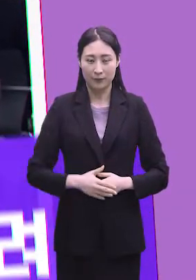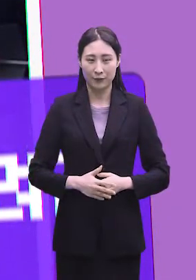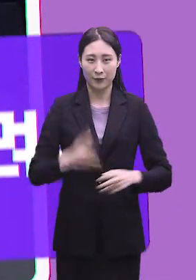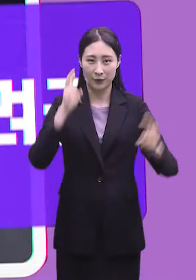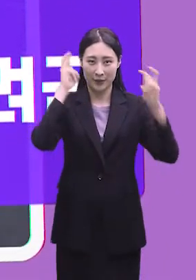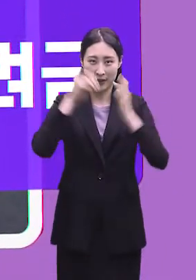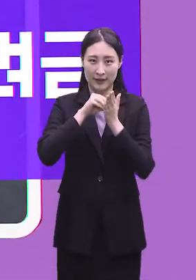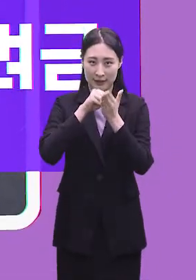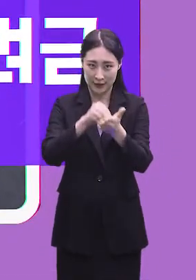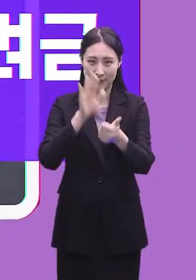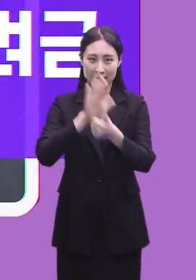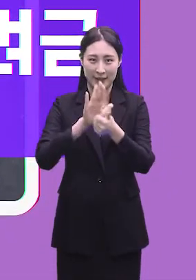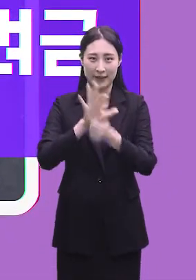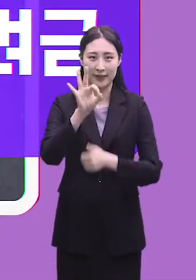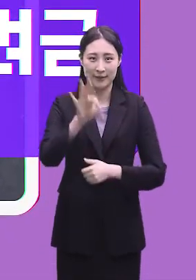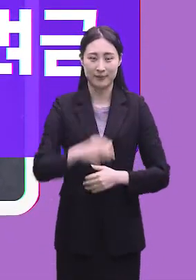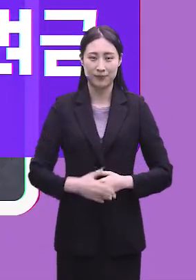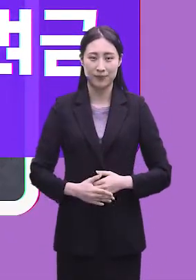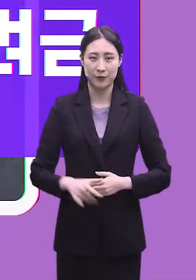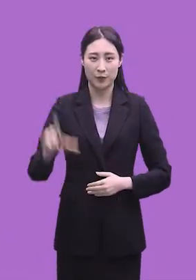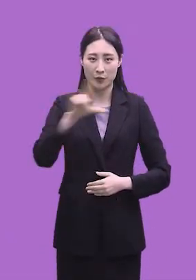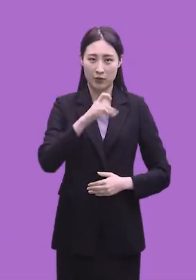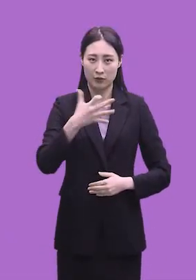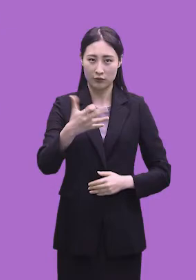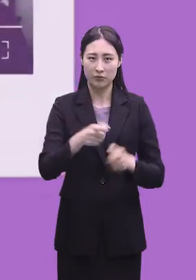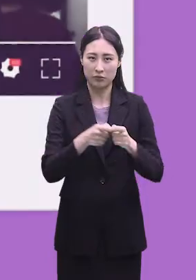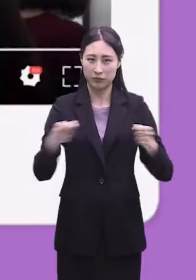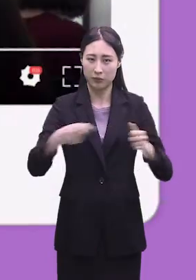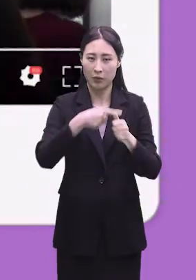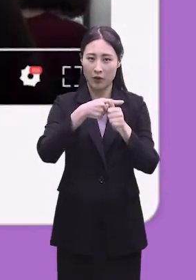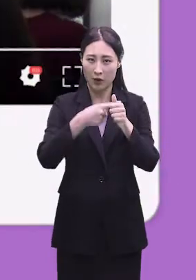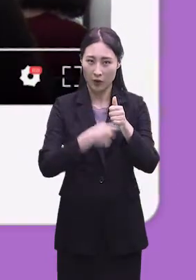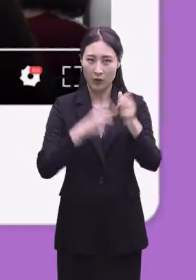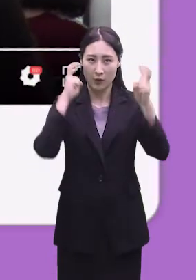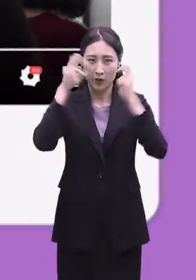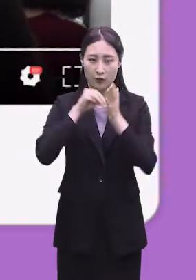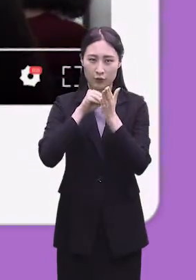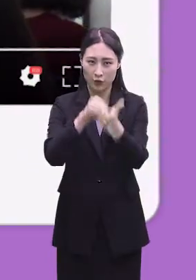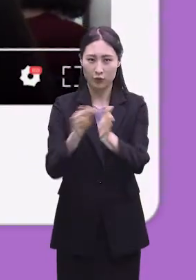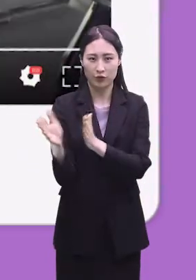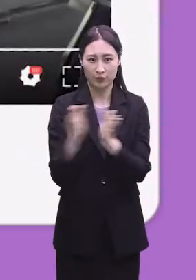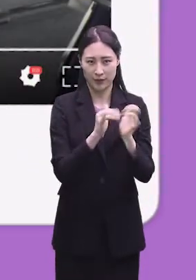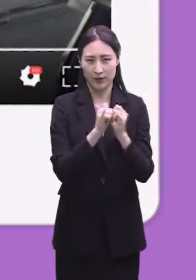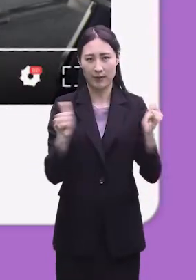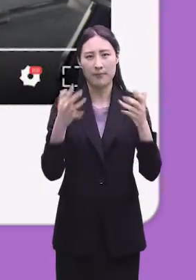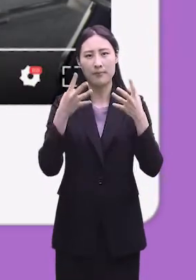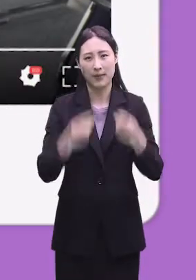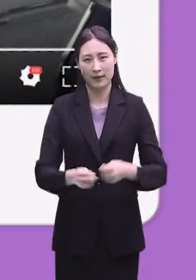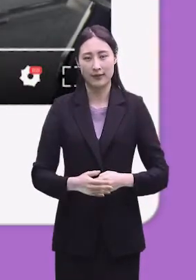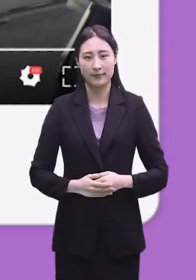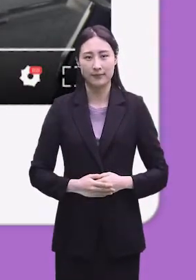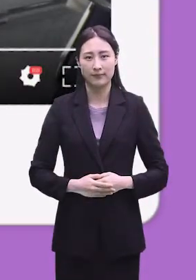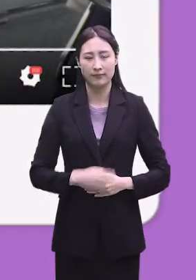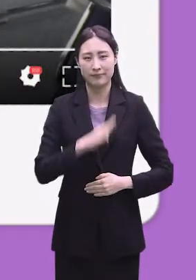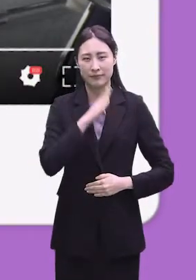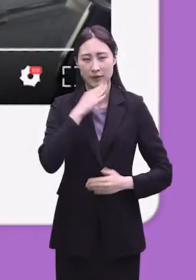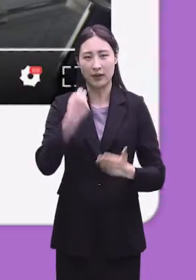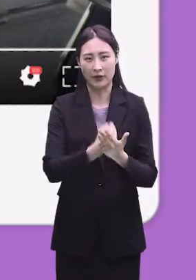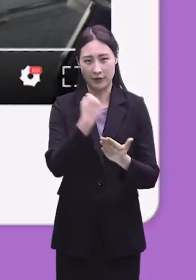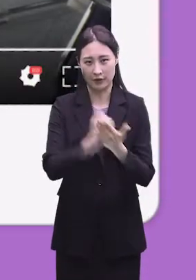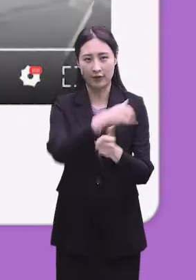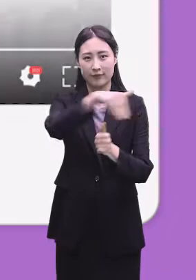두 번째, 취업 장려금입니다. 코로나19 사태 속 많은 취업 준비생들이 취업난에 허덕이고